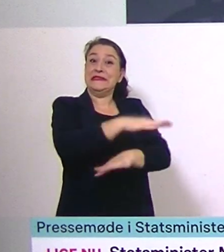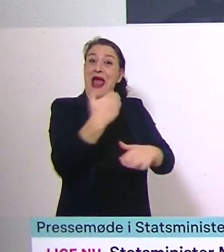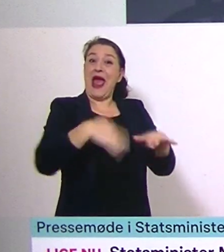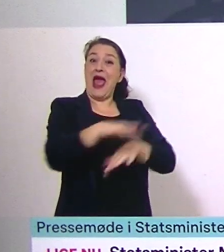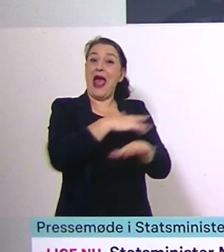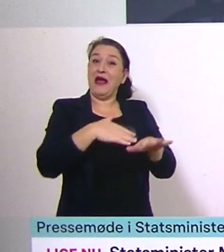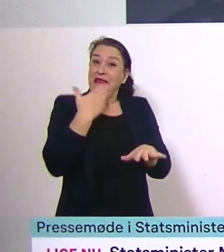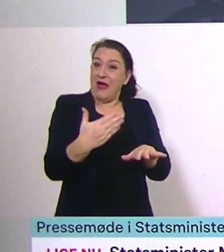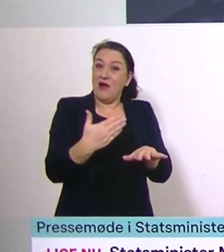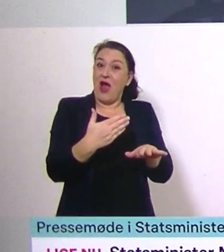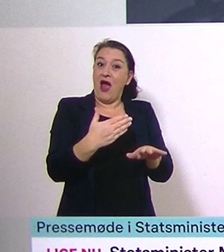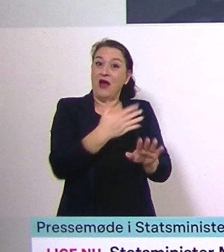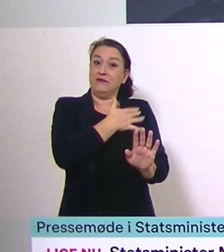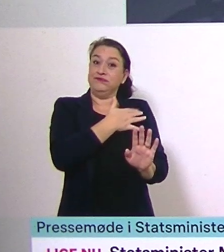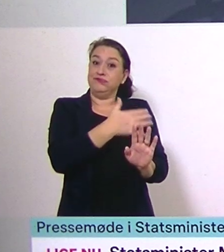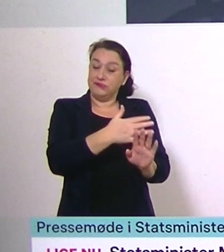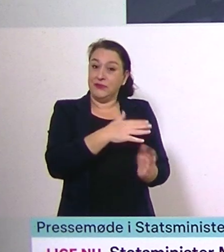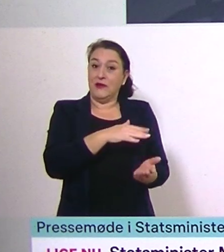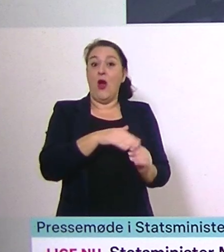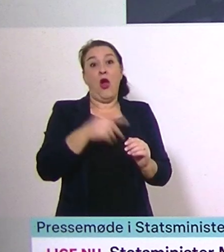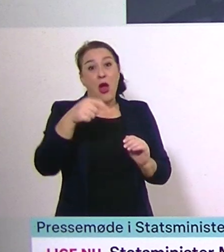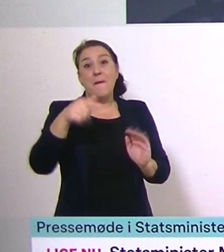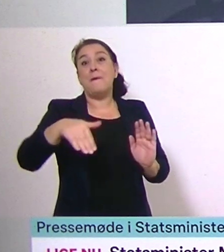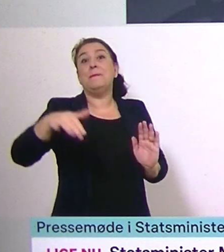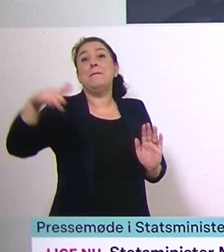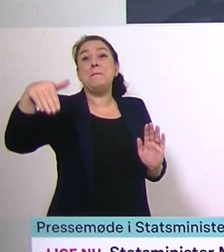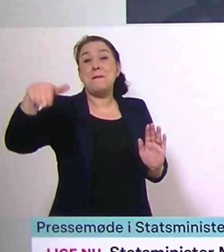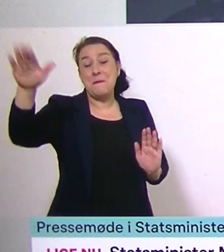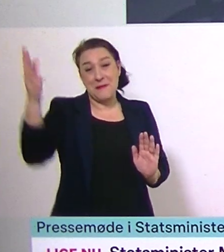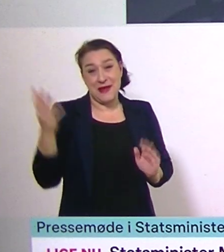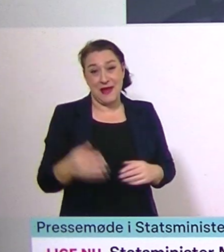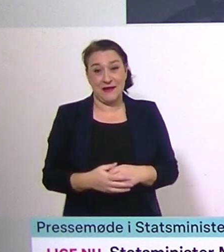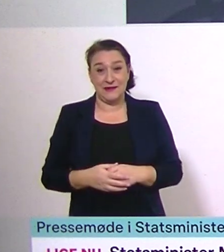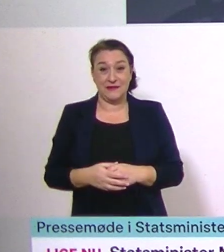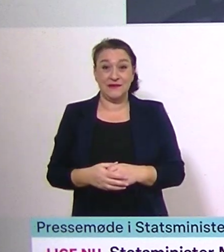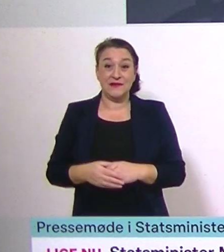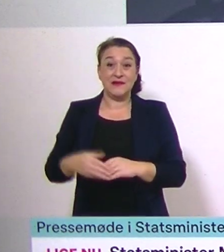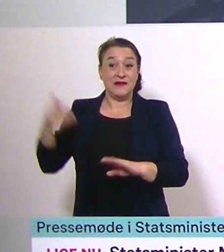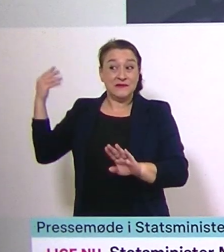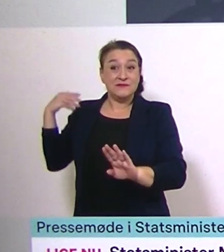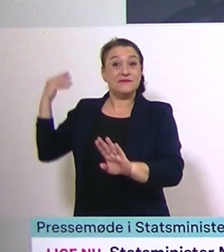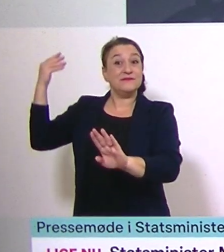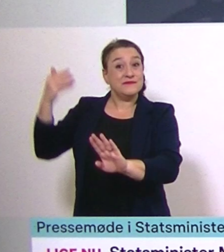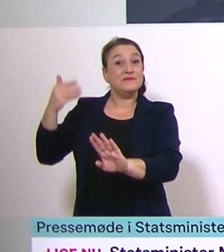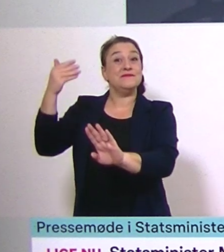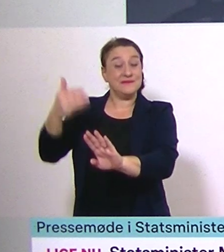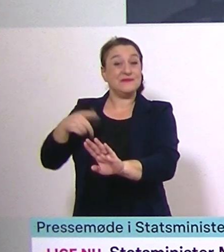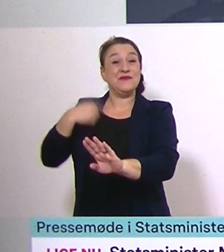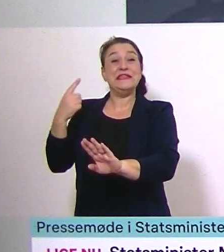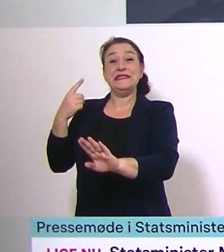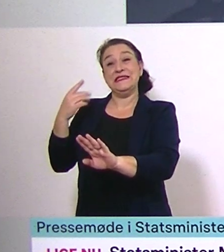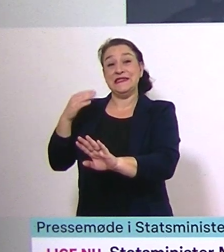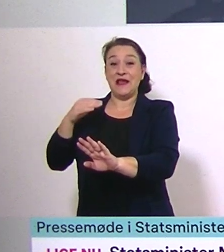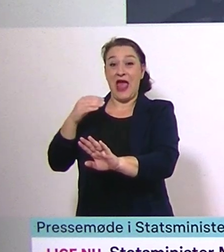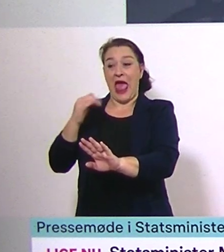Både under 1. og 2. corona fik 7.000 mulighed for at udskyde ikke akutte behandlinger. Det har